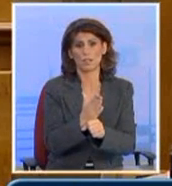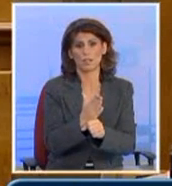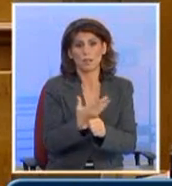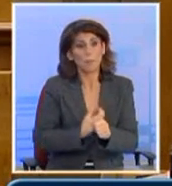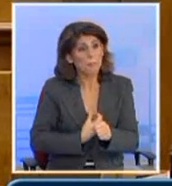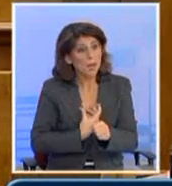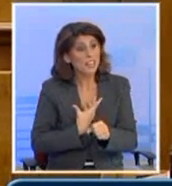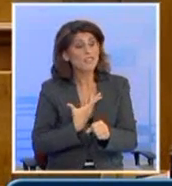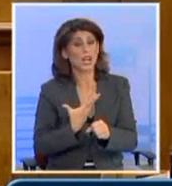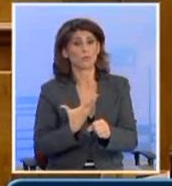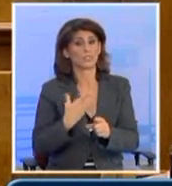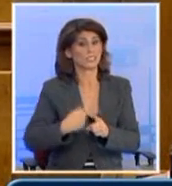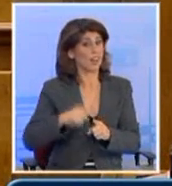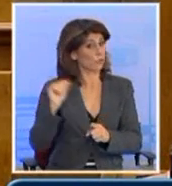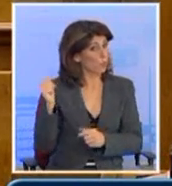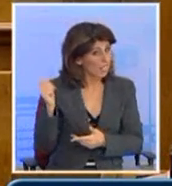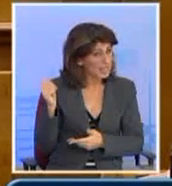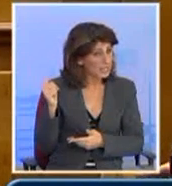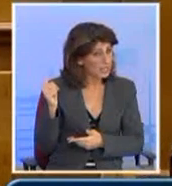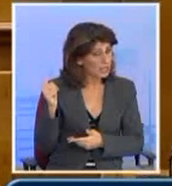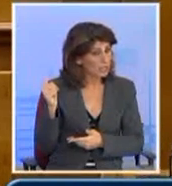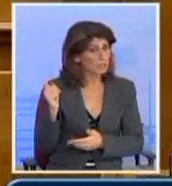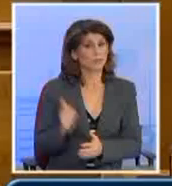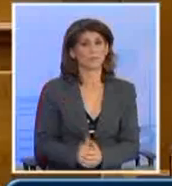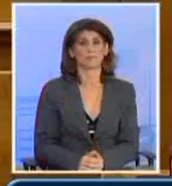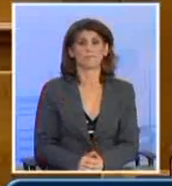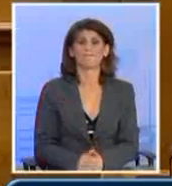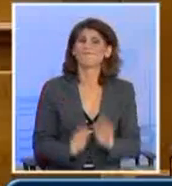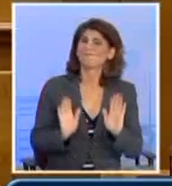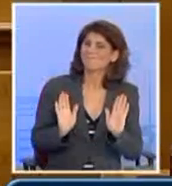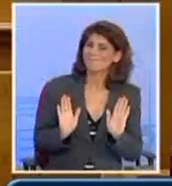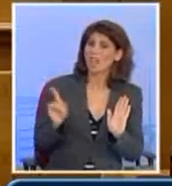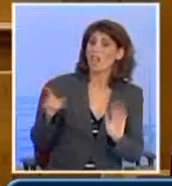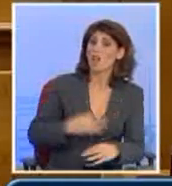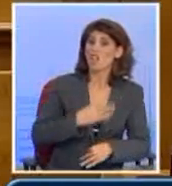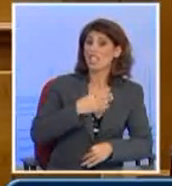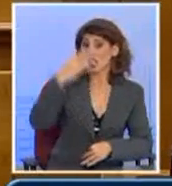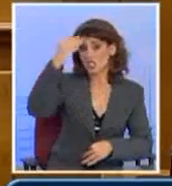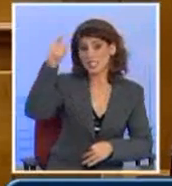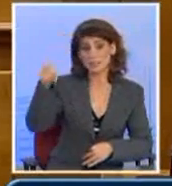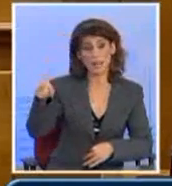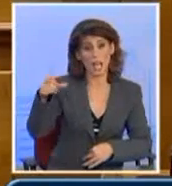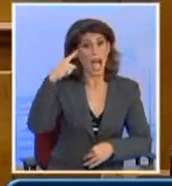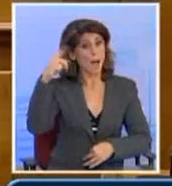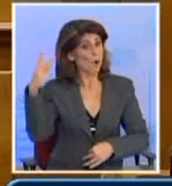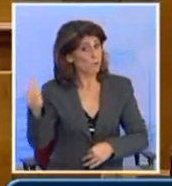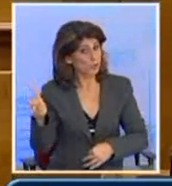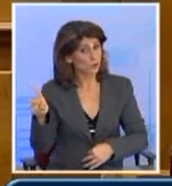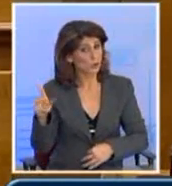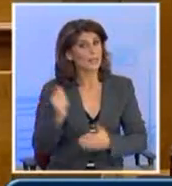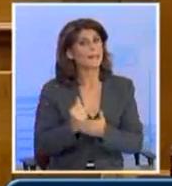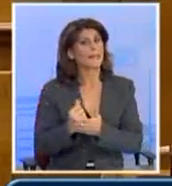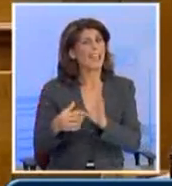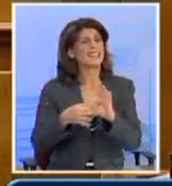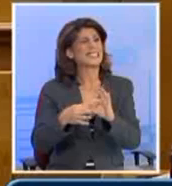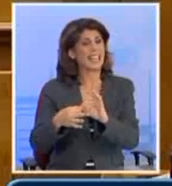εκφράζουμε την Ελλάδα του χθες, τότε ο κύριος Τσίπρας, οι απόψεις του και οι συνεταίροι